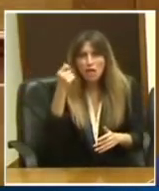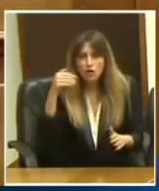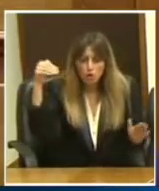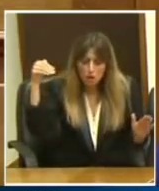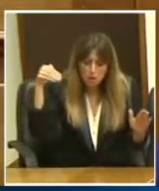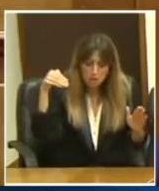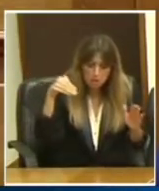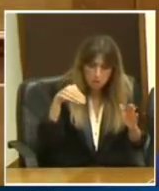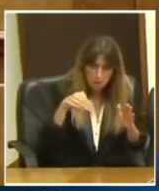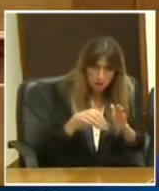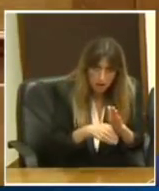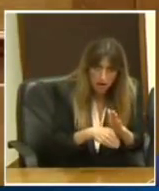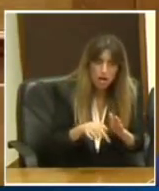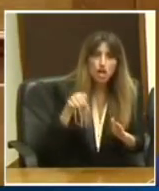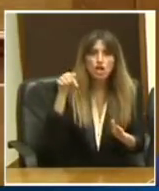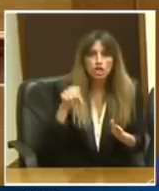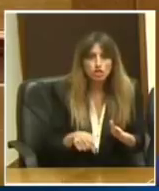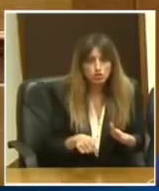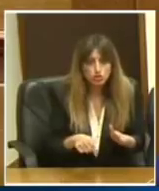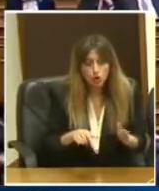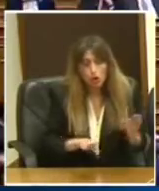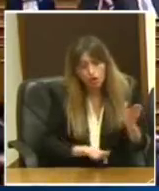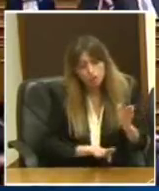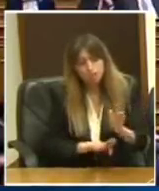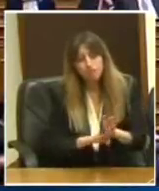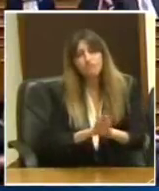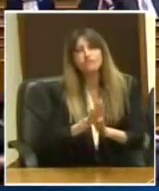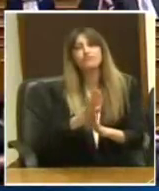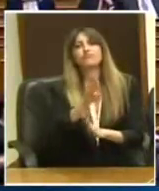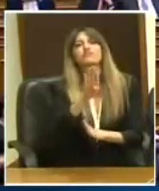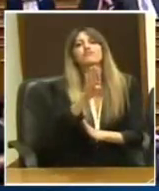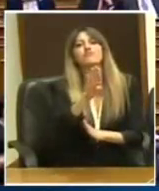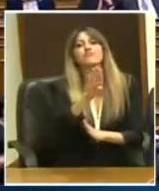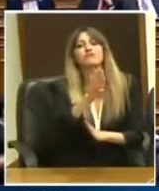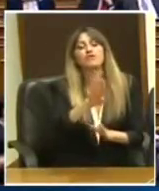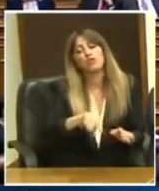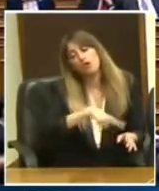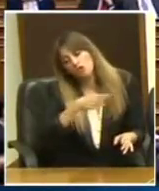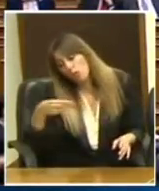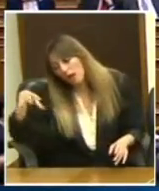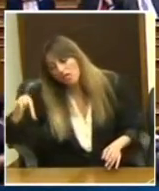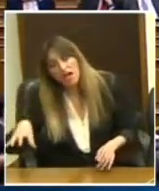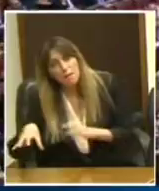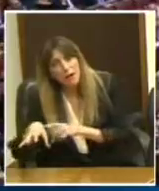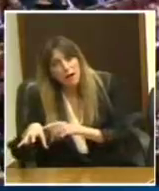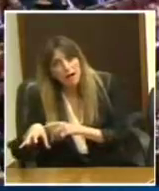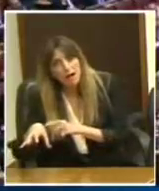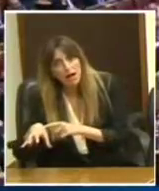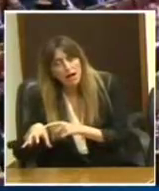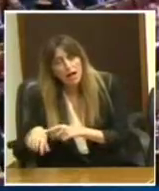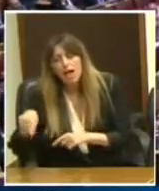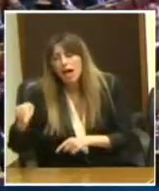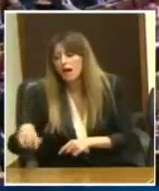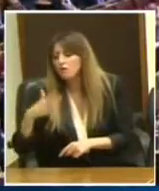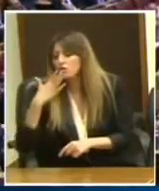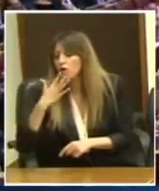στην εποχή της ανάκαμψης, και το άλλο, αυτό που σφραγίζει, αν θέλετε,